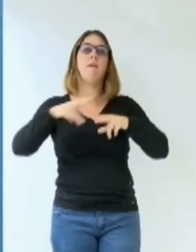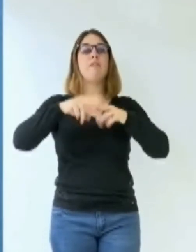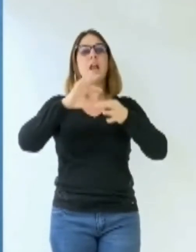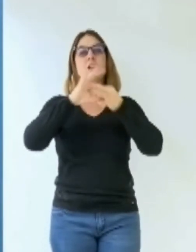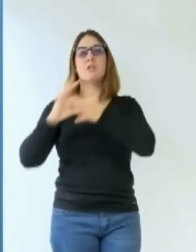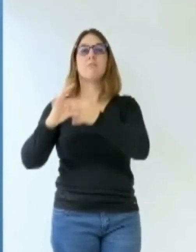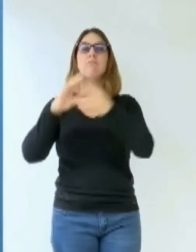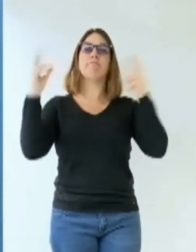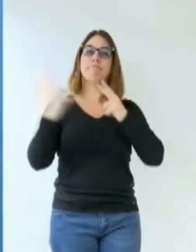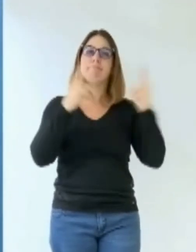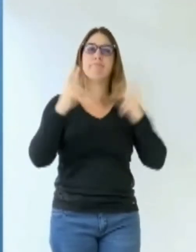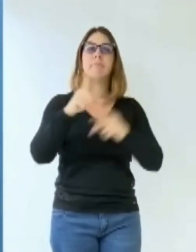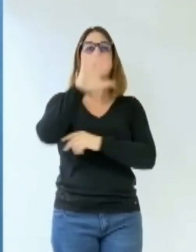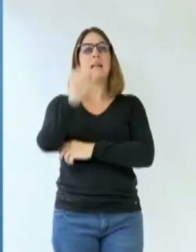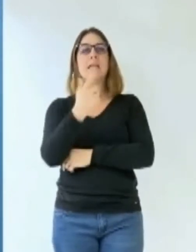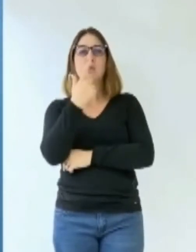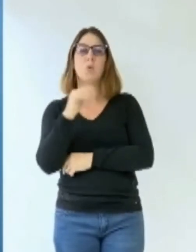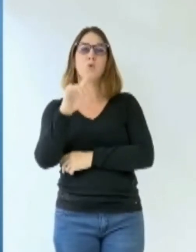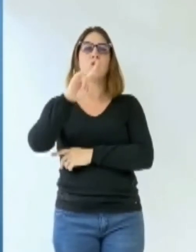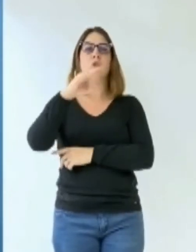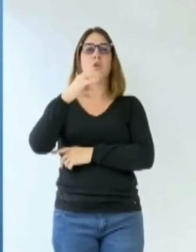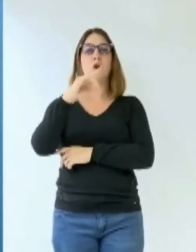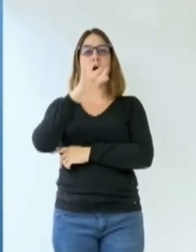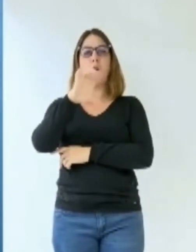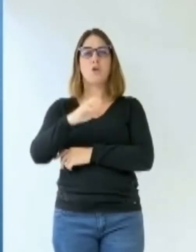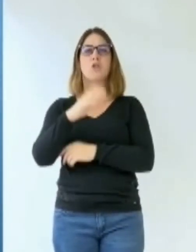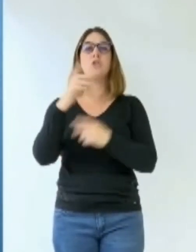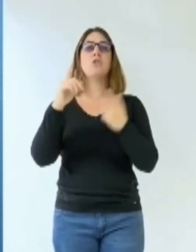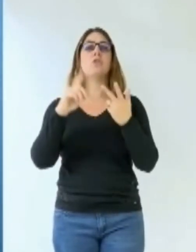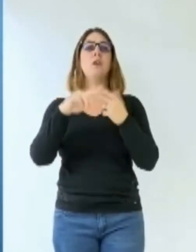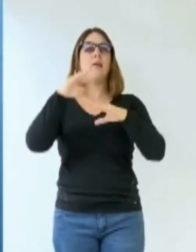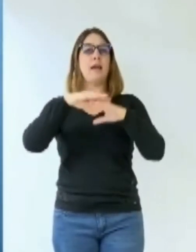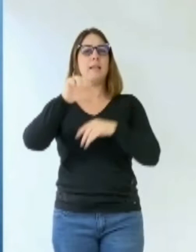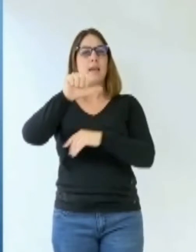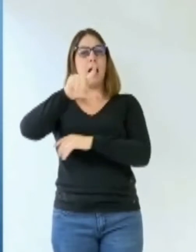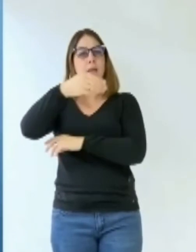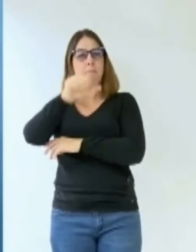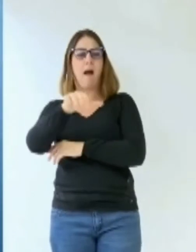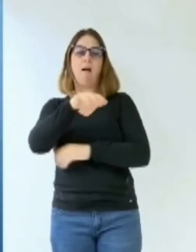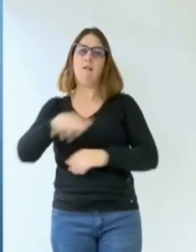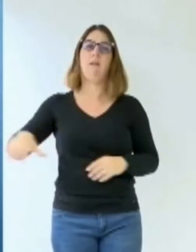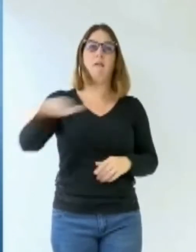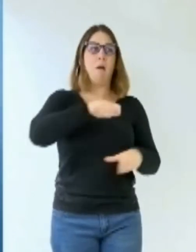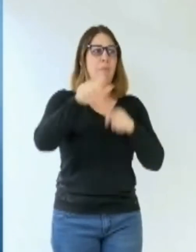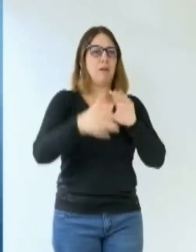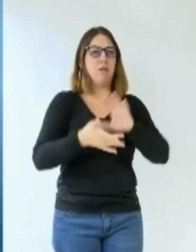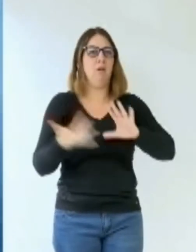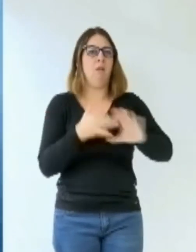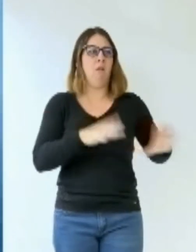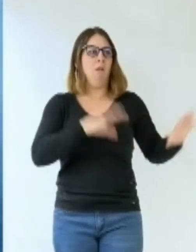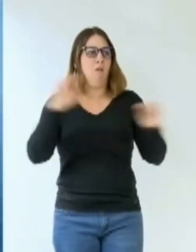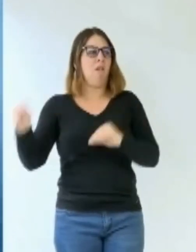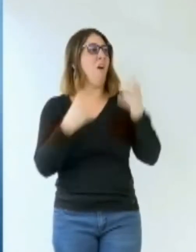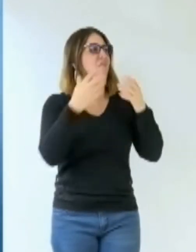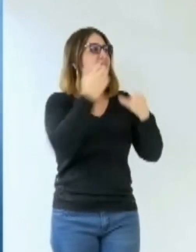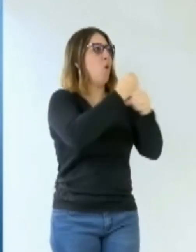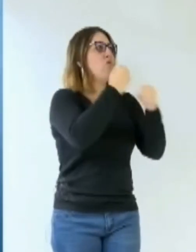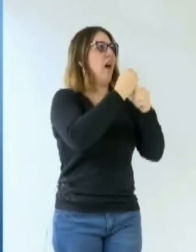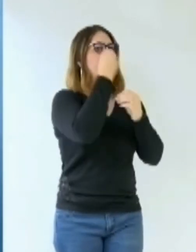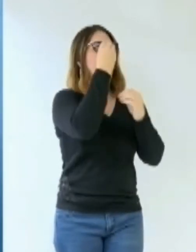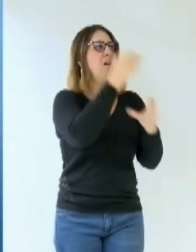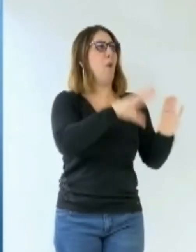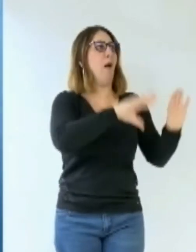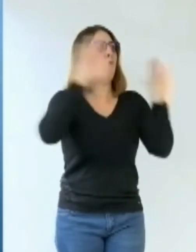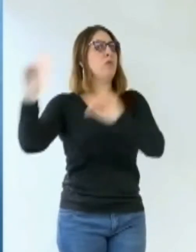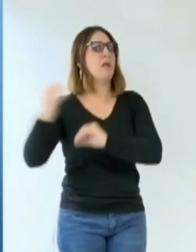Olympique, Mistral, Lys Rouge, Auch, Alma, des habitants fuient quand ils le peuvent ou attendent désespérément une mutation.